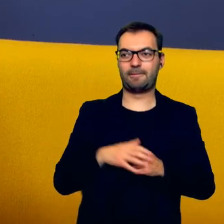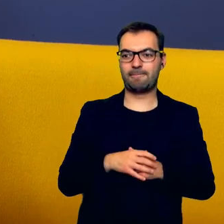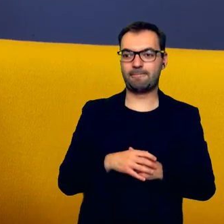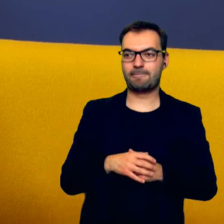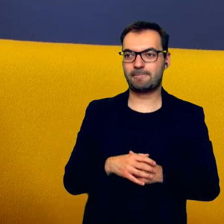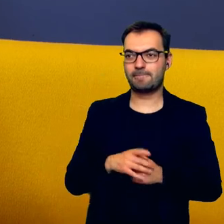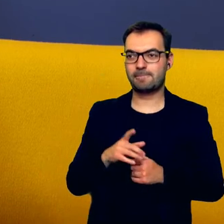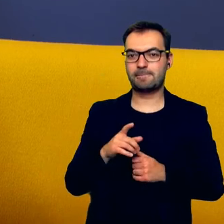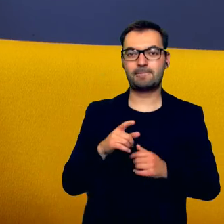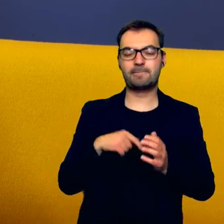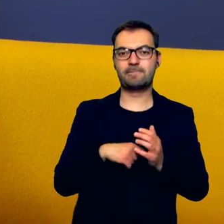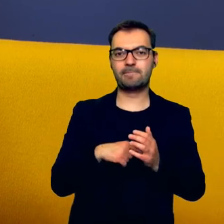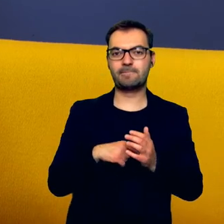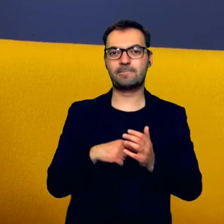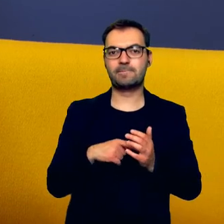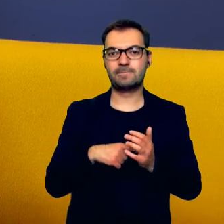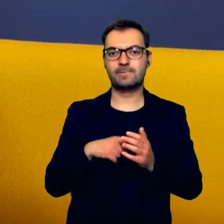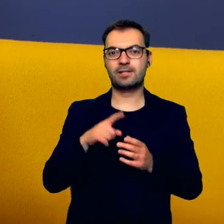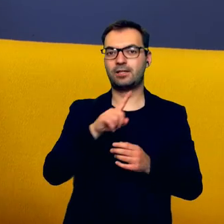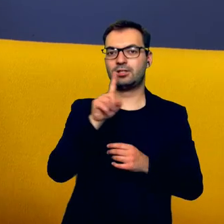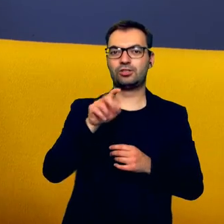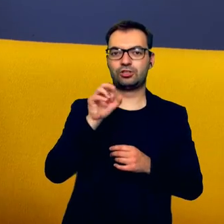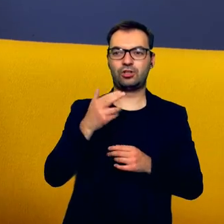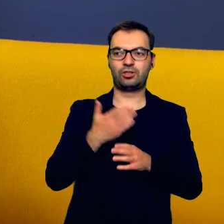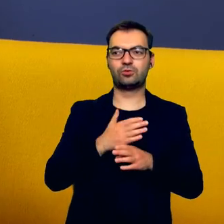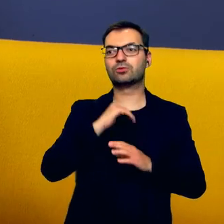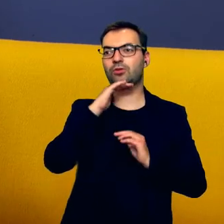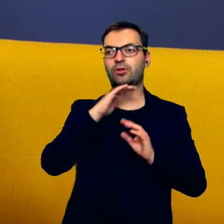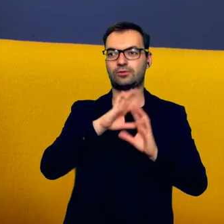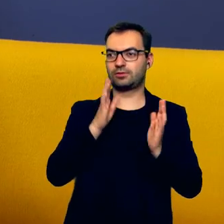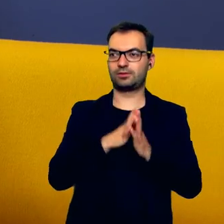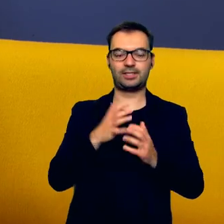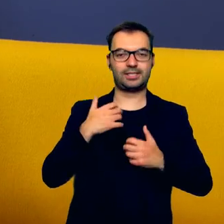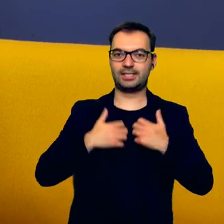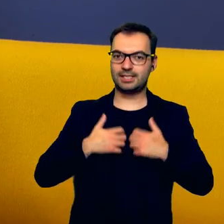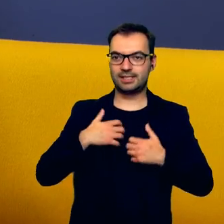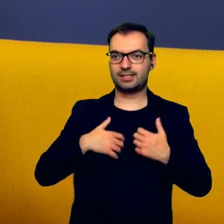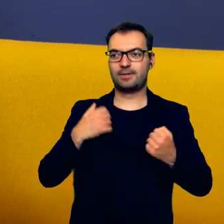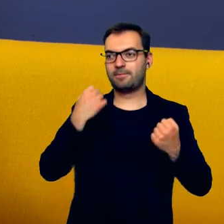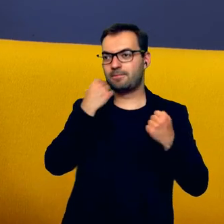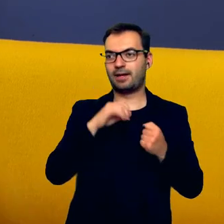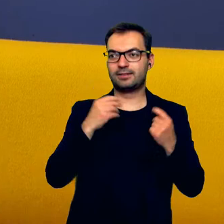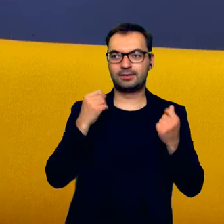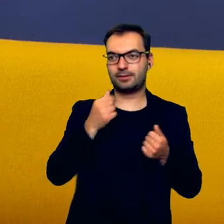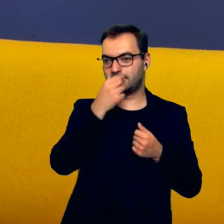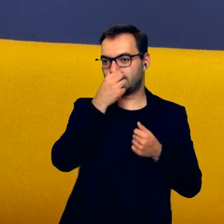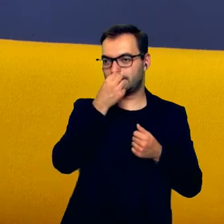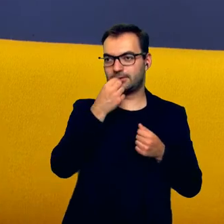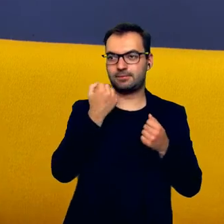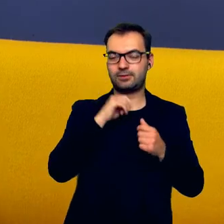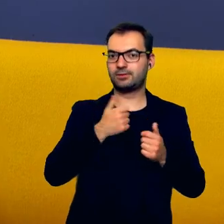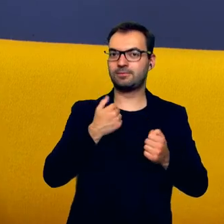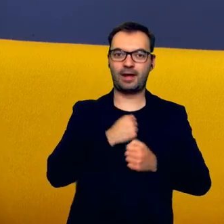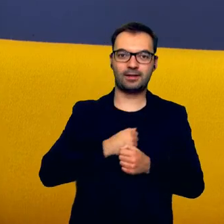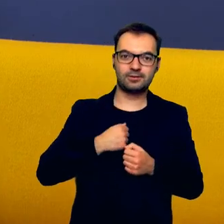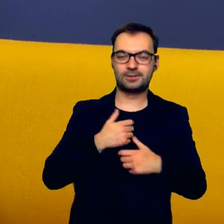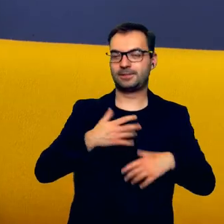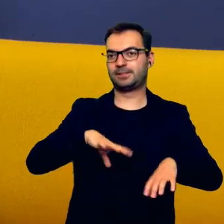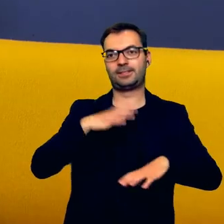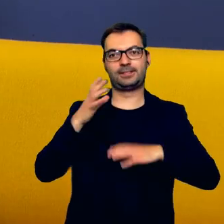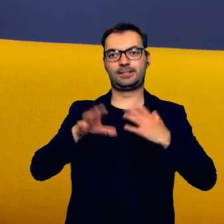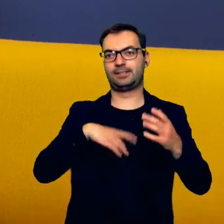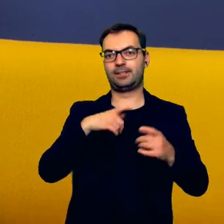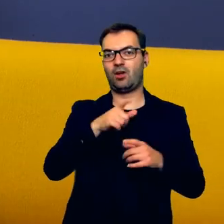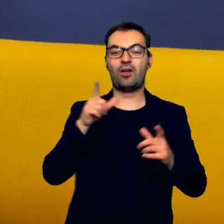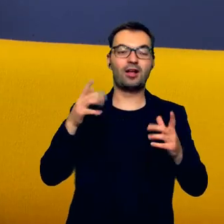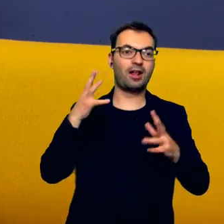oczernianiu Żychonia oczywiście. Żychoń miał dość wszystkiego, wtedy był zdenerwowany, niezwykle zaniepokojony i wzburzony